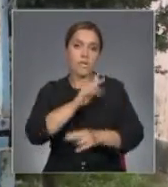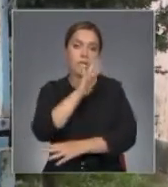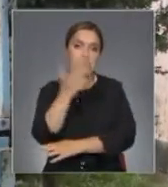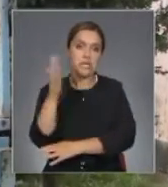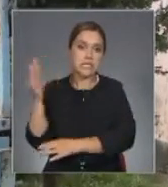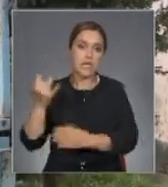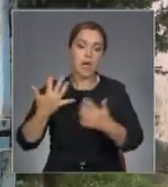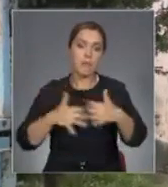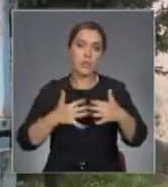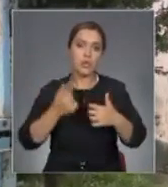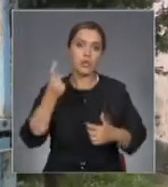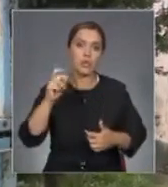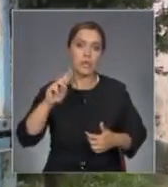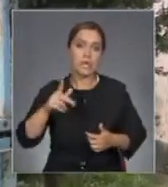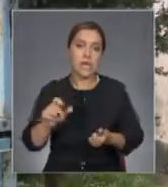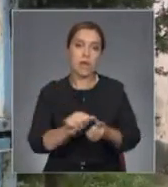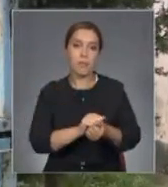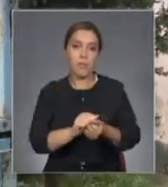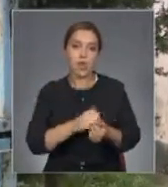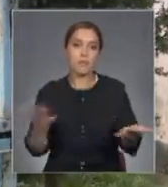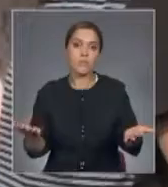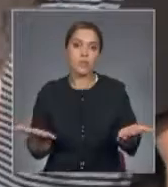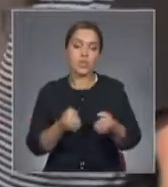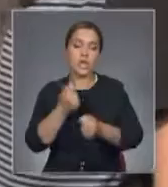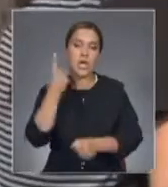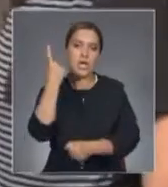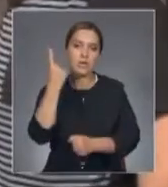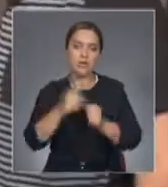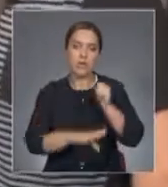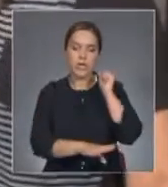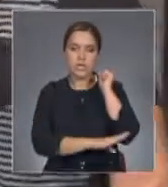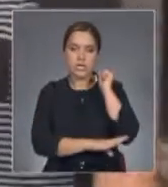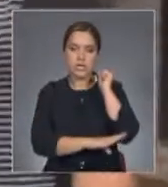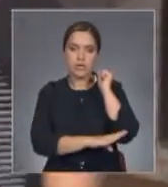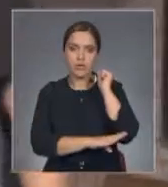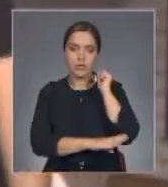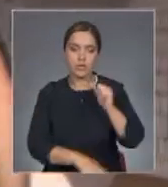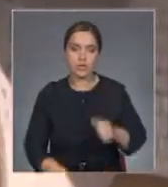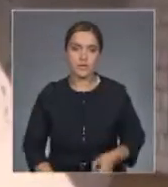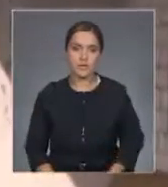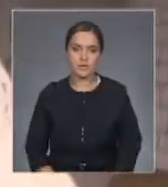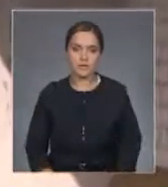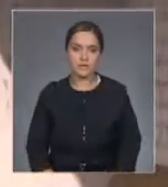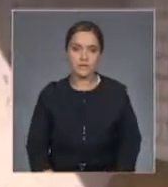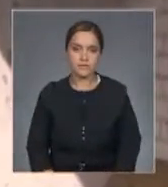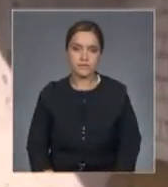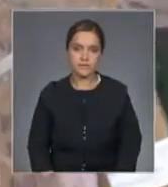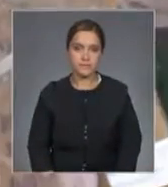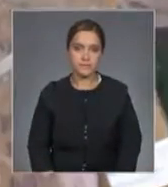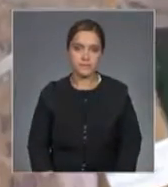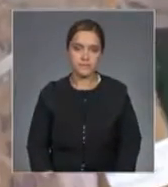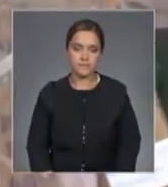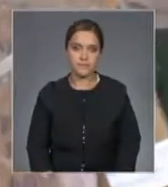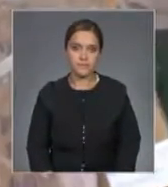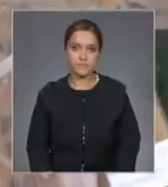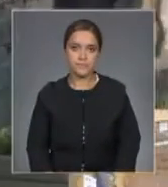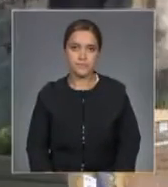даже подсчитали – 100 килограмм макулатуры спасет от уничтожения одно дерево.